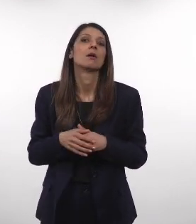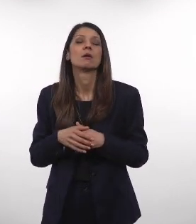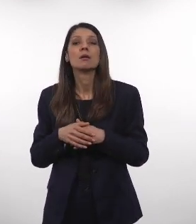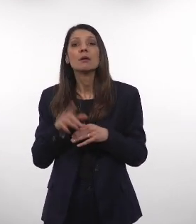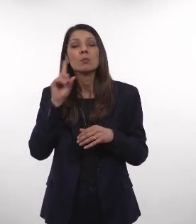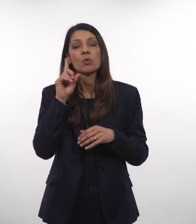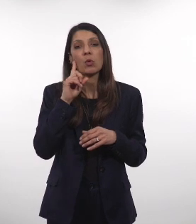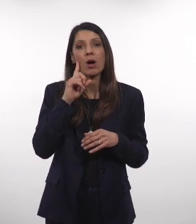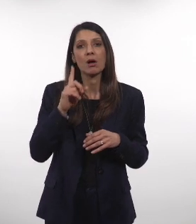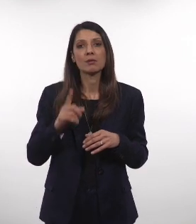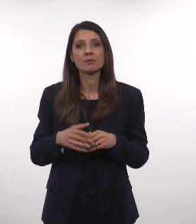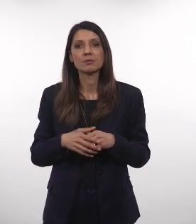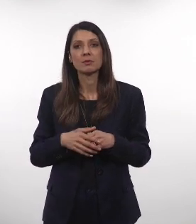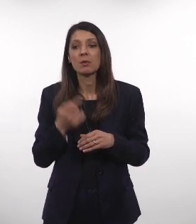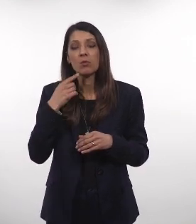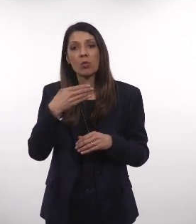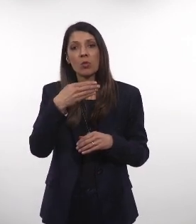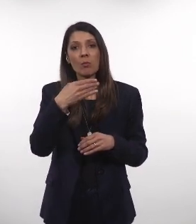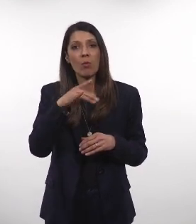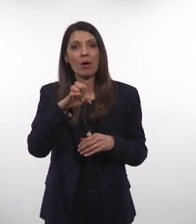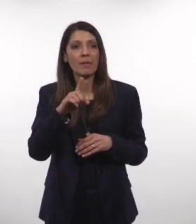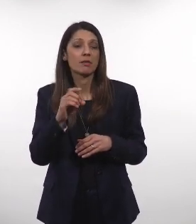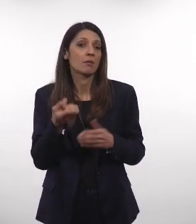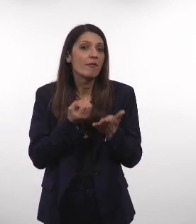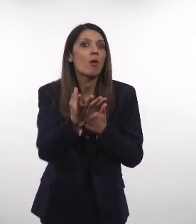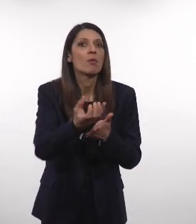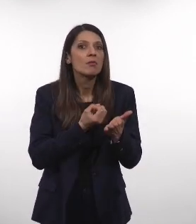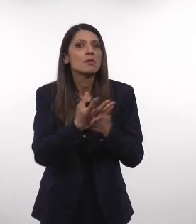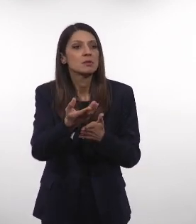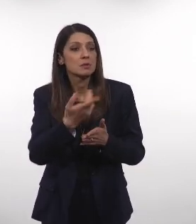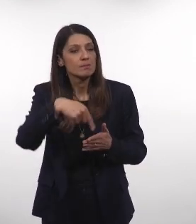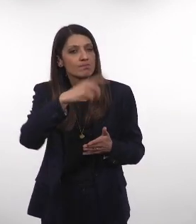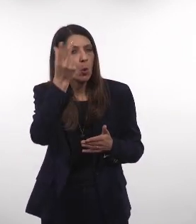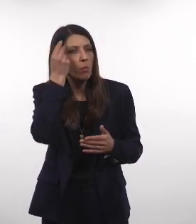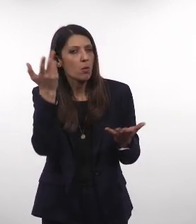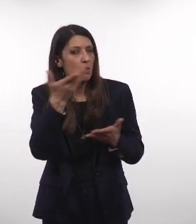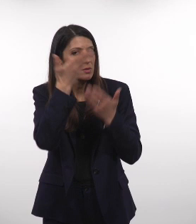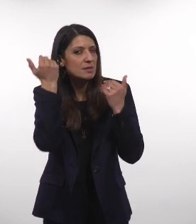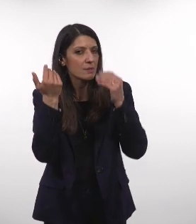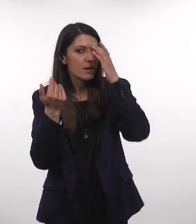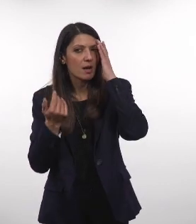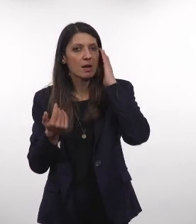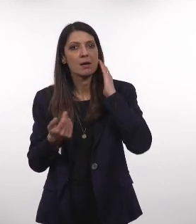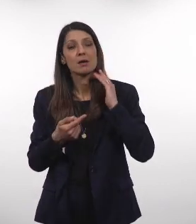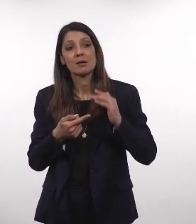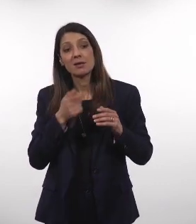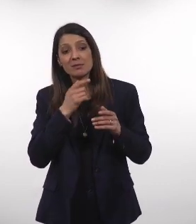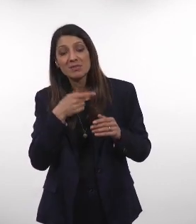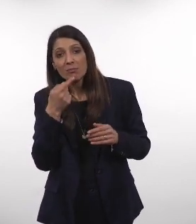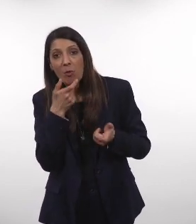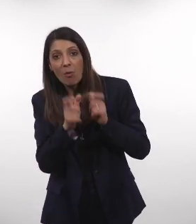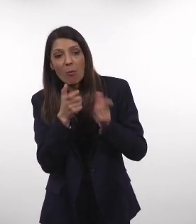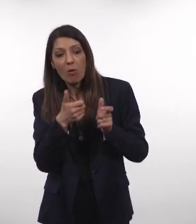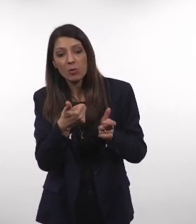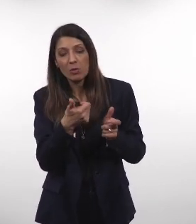D'une part, parce que pour Mohamed, on n'avait pas trop d'informations sur son niveau de compréhension, et a priori, la compréhension verbale, c'était pas trop ce qui